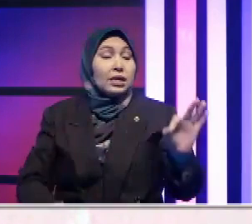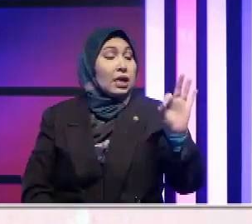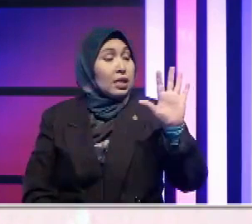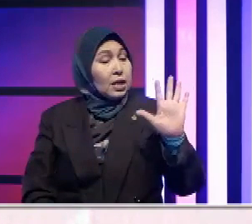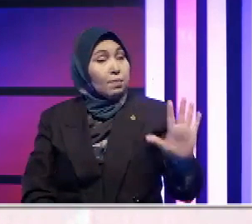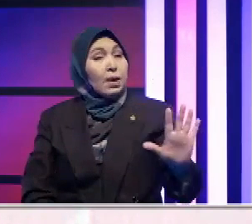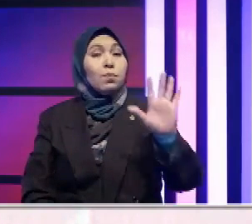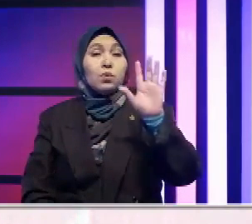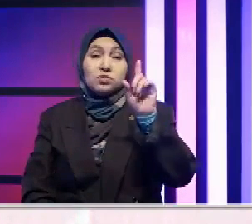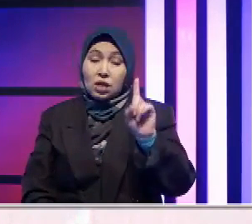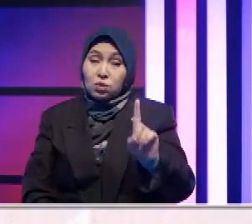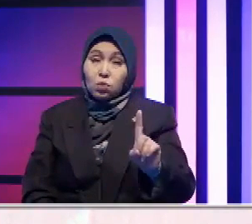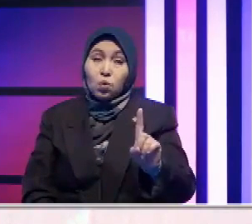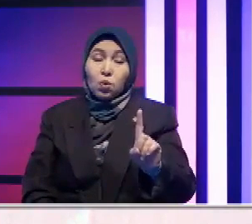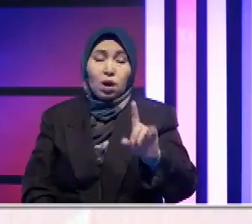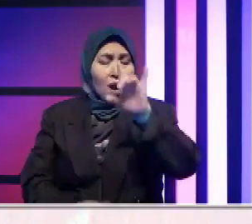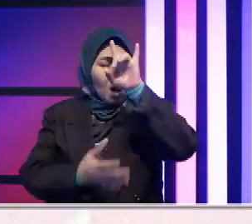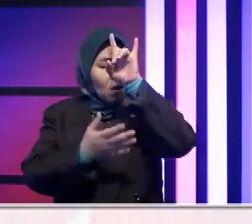ke-51